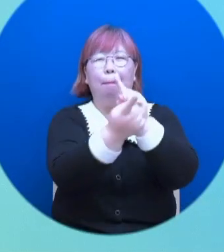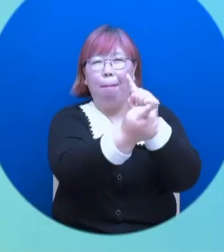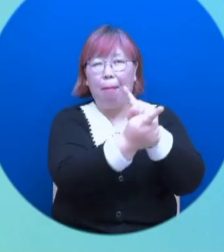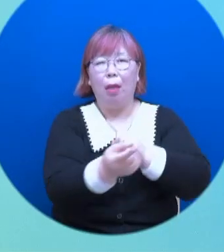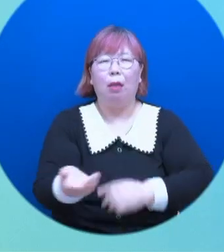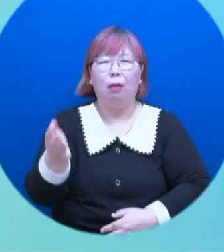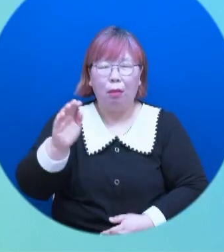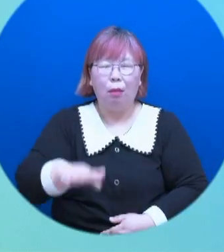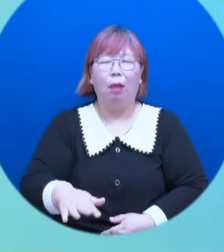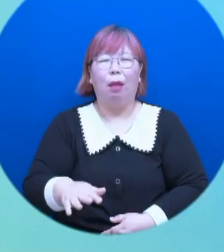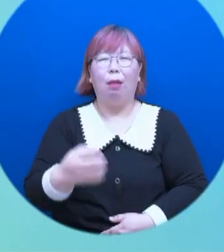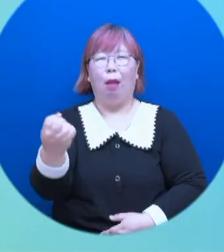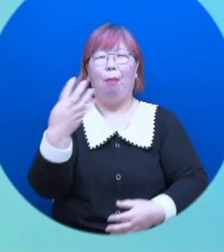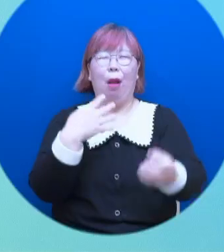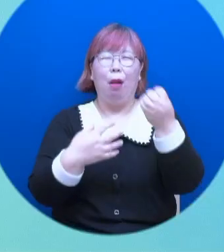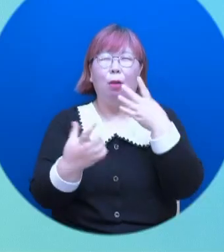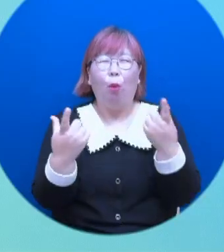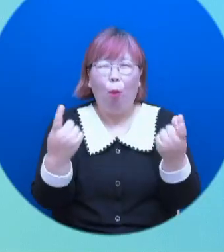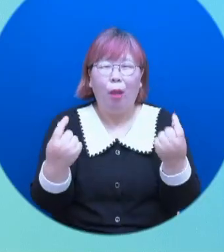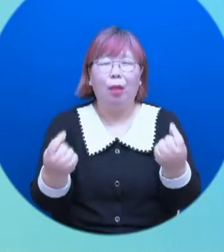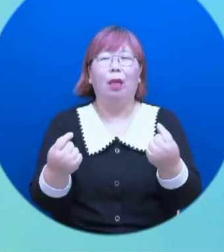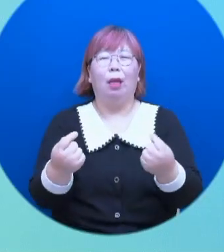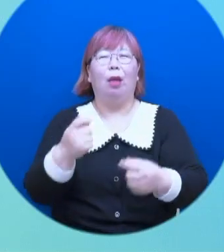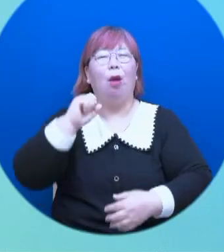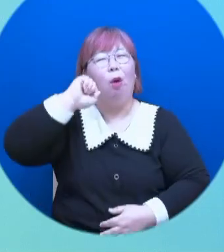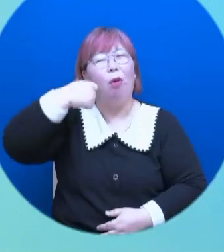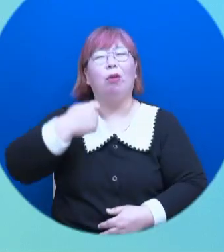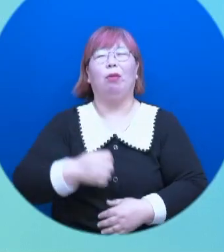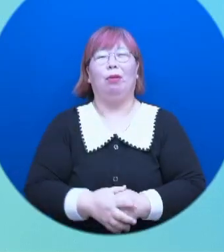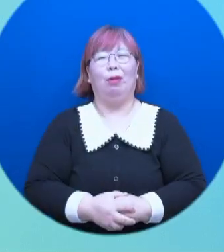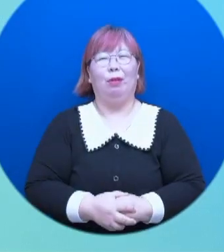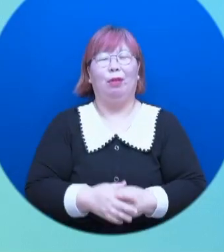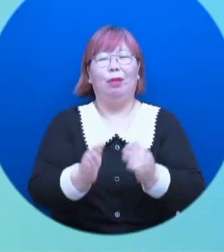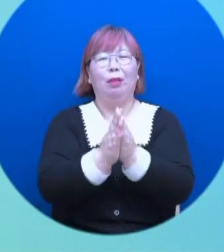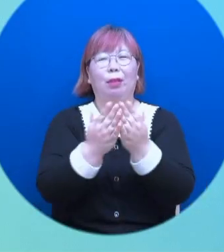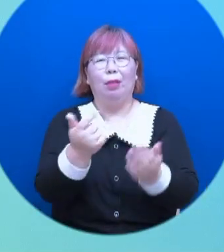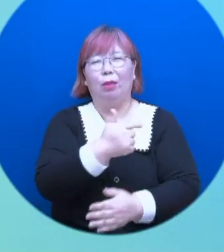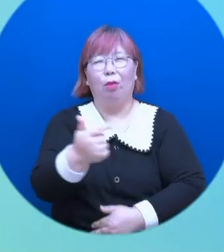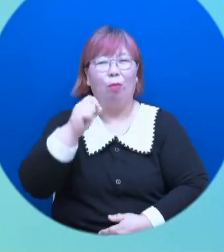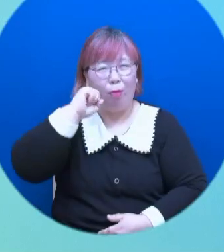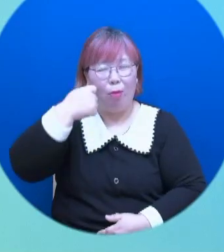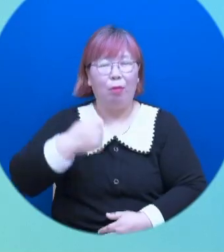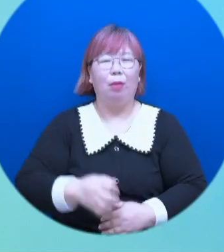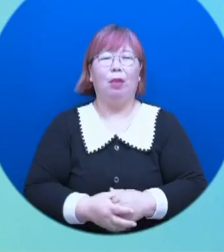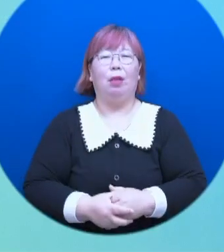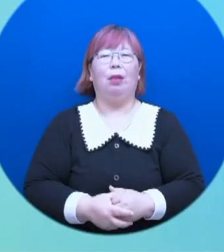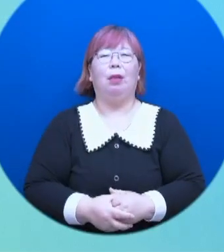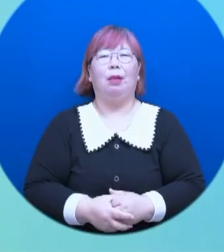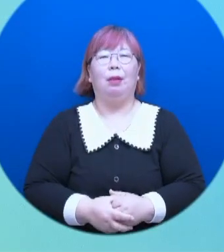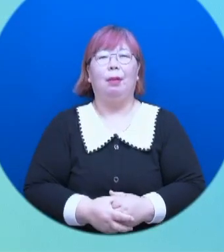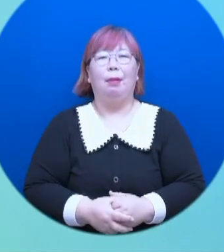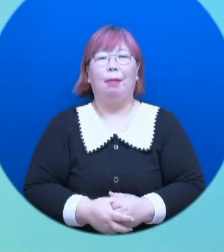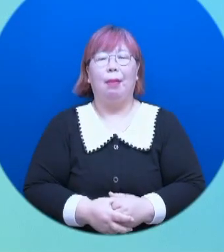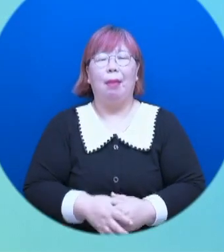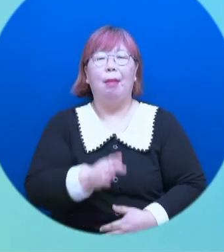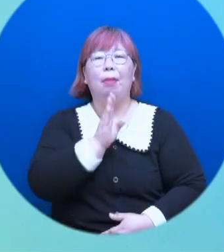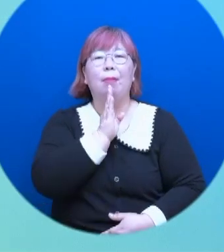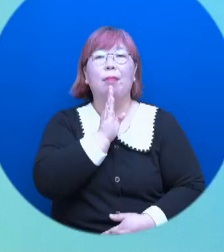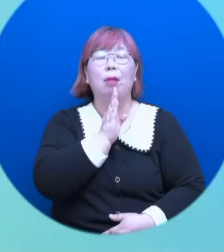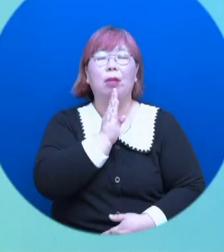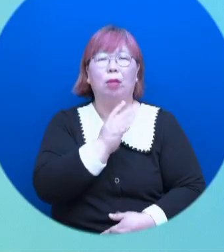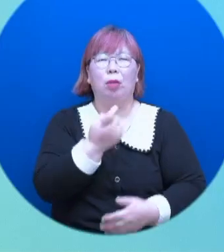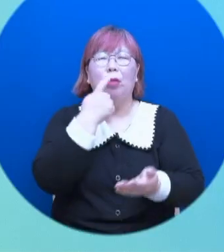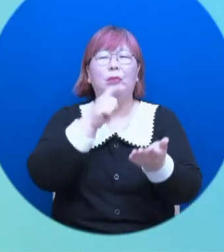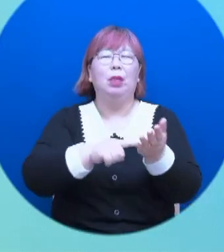있습니다. 뭘까요? 어렵대요. 어렵대. 책이 어렵대요. 네, 맞습니다. 쉬운